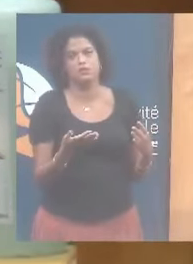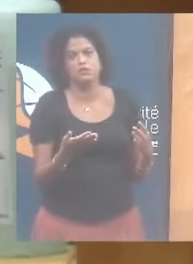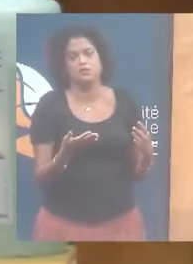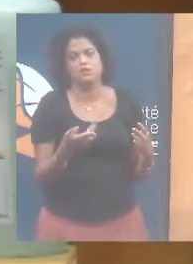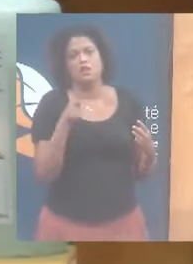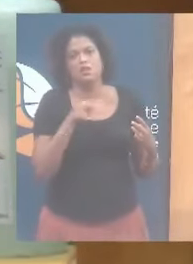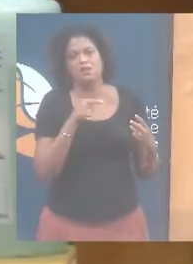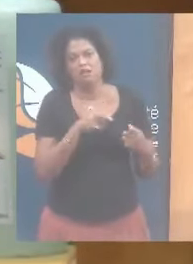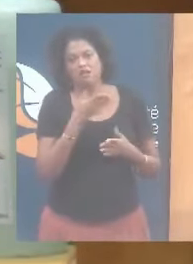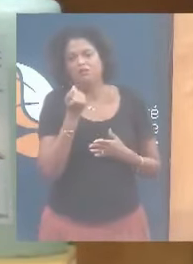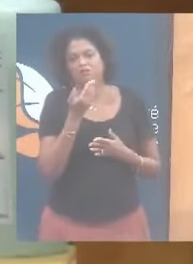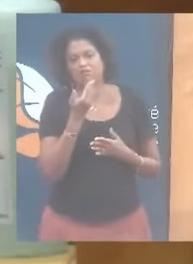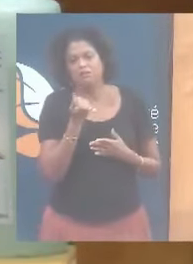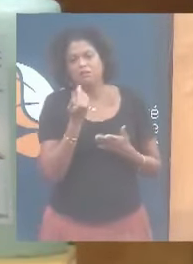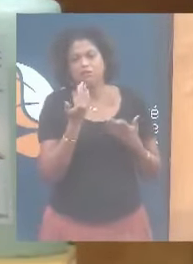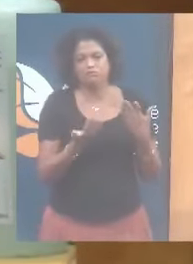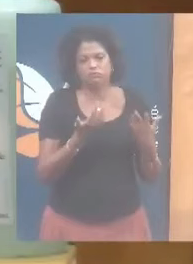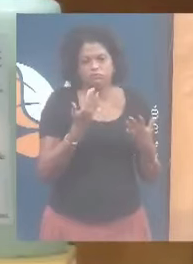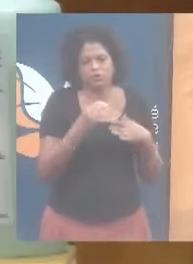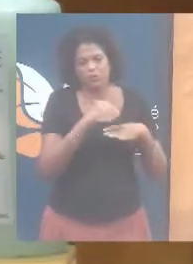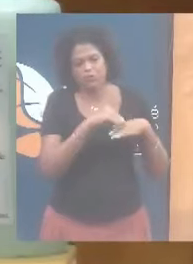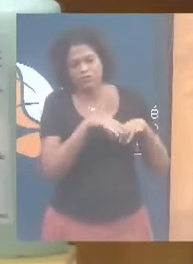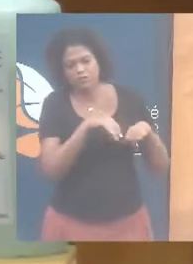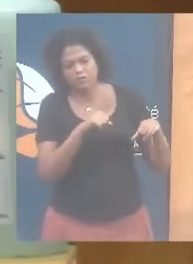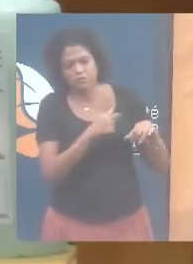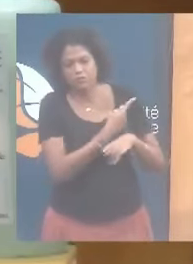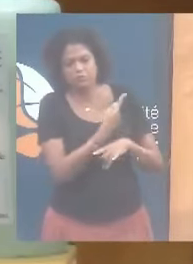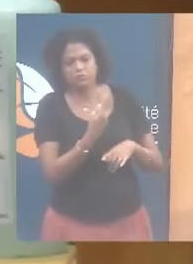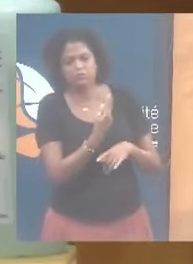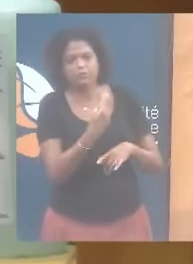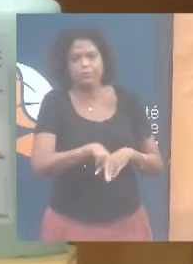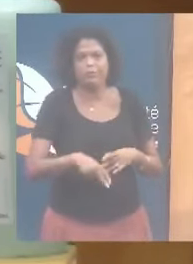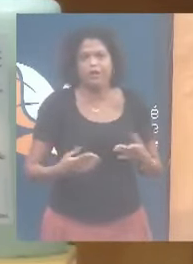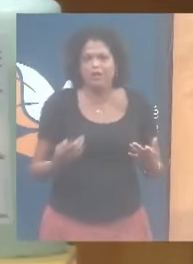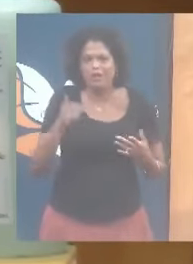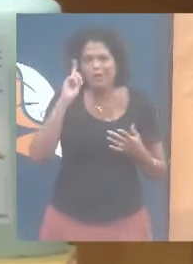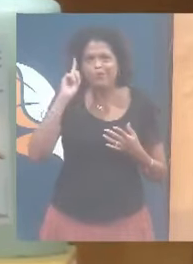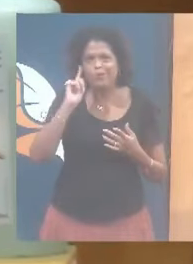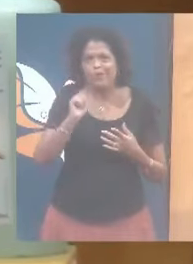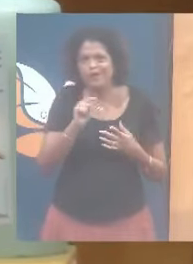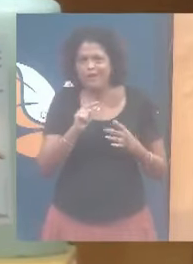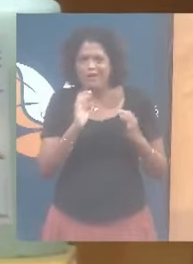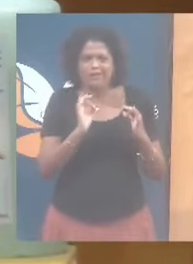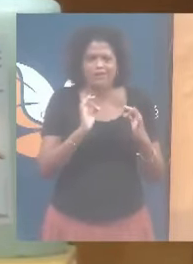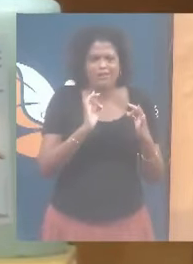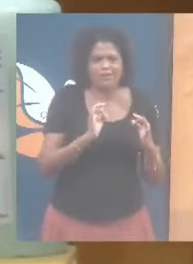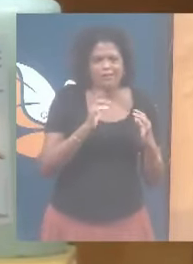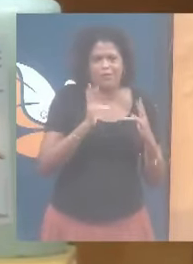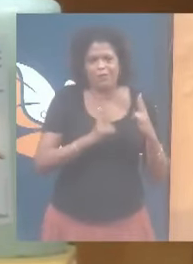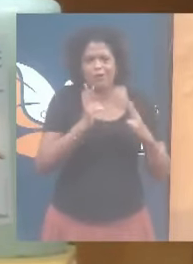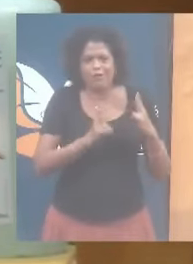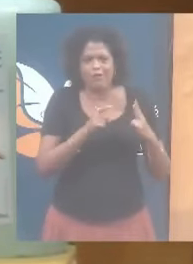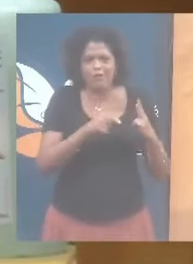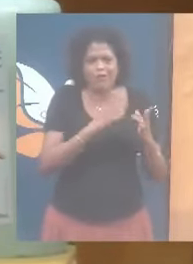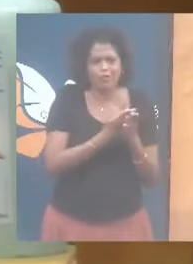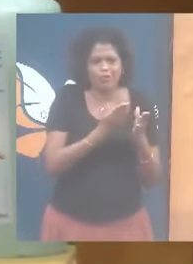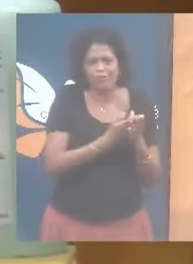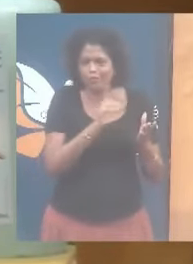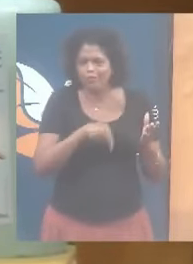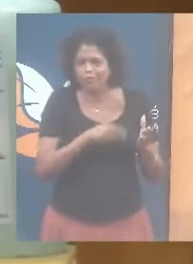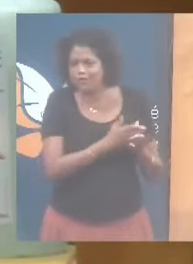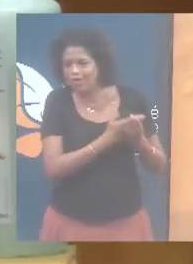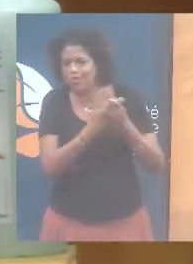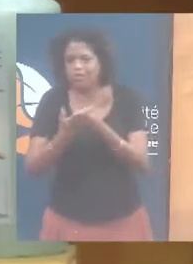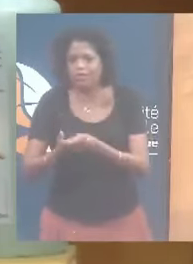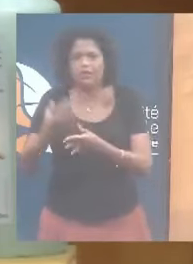nature à protéger l'exécutif. Enfin, vous voyez, il y a des affaires qui sont arrivées devant les tribunaux, les collectivités qui